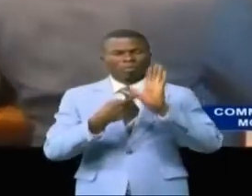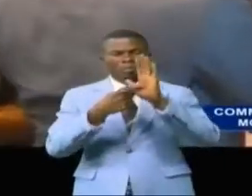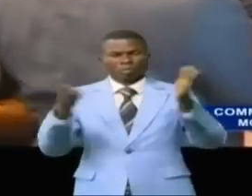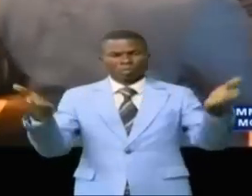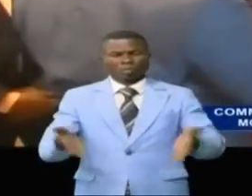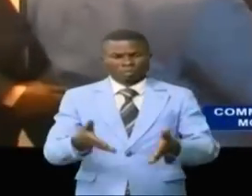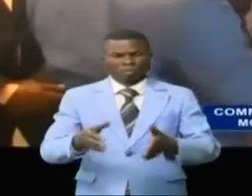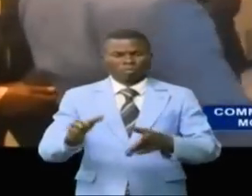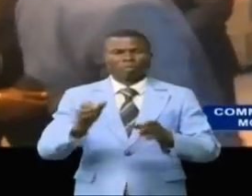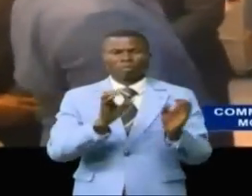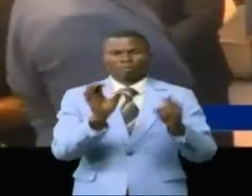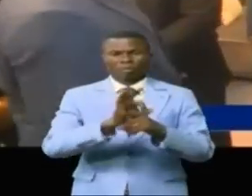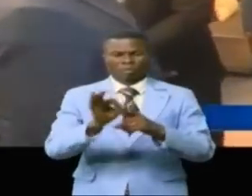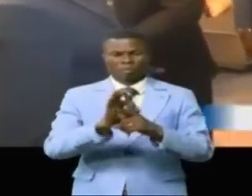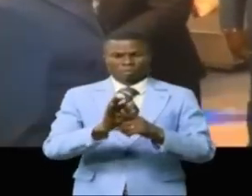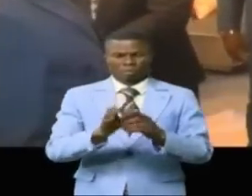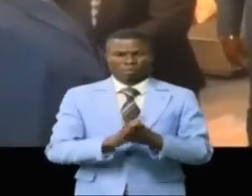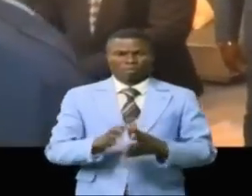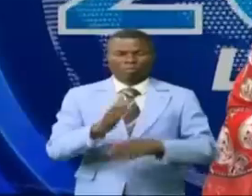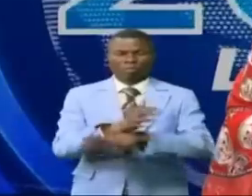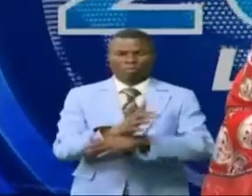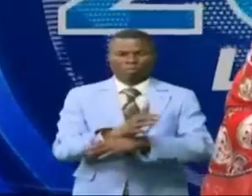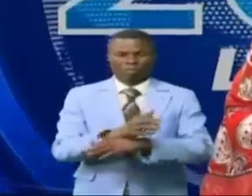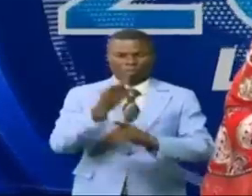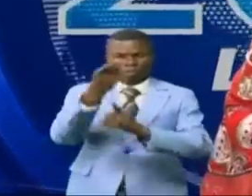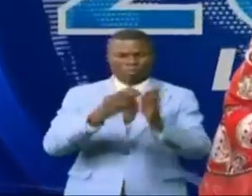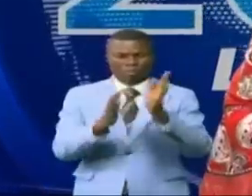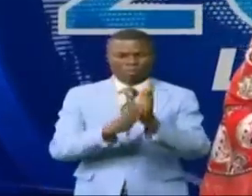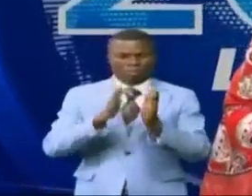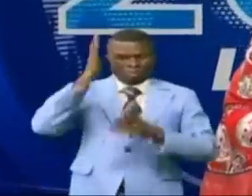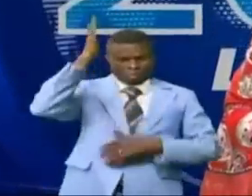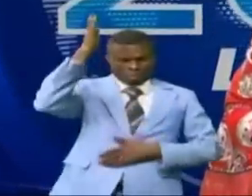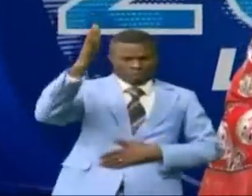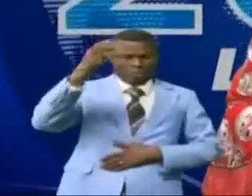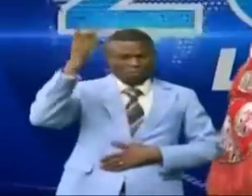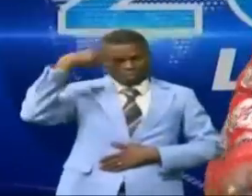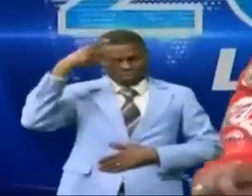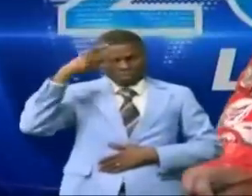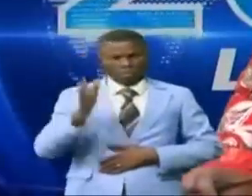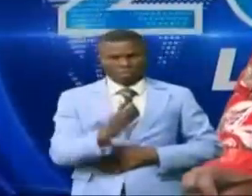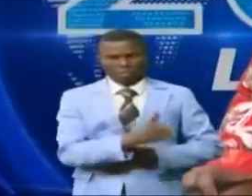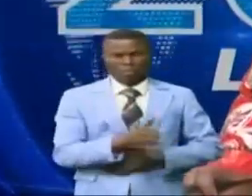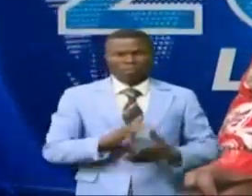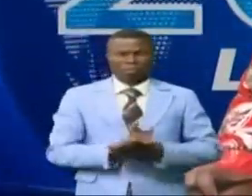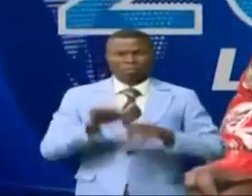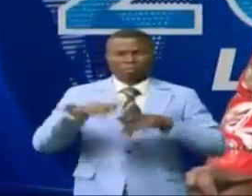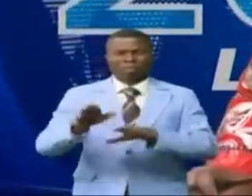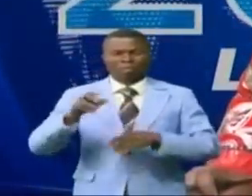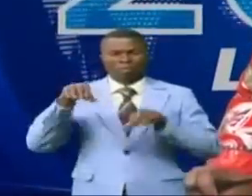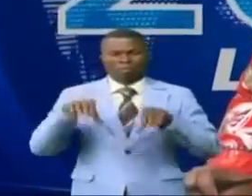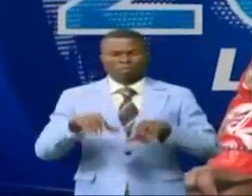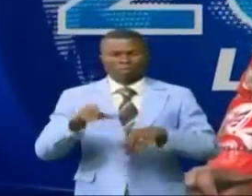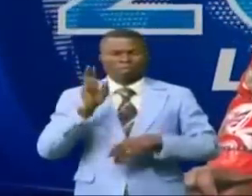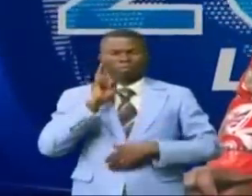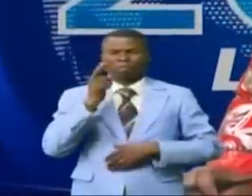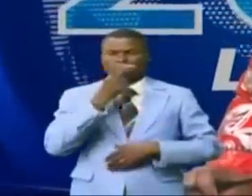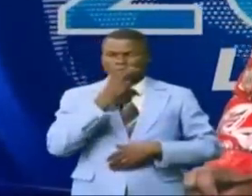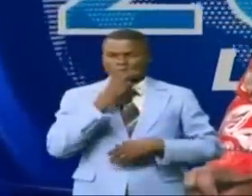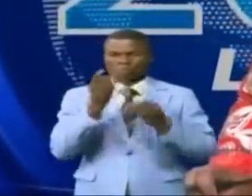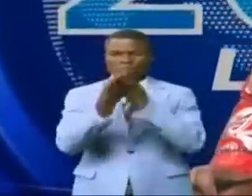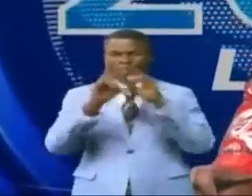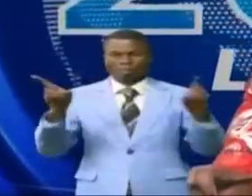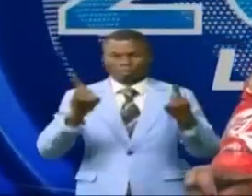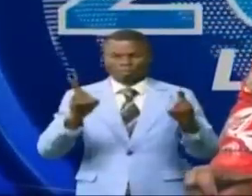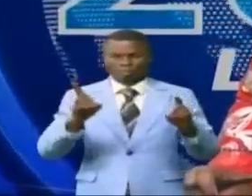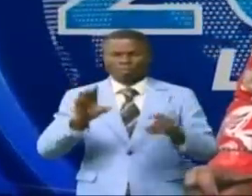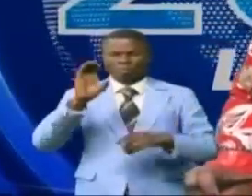la session prévue à Genève en octobre prochain. Politique. Ce matin, au fleuve Congo Tel, la coalition des démocrates CODE